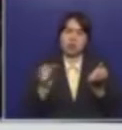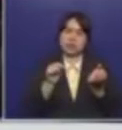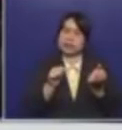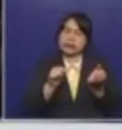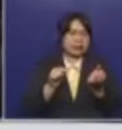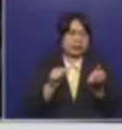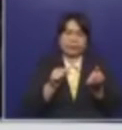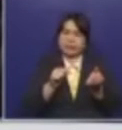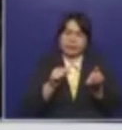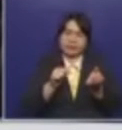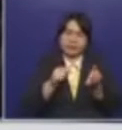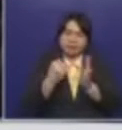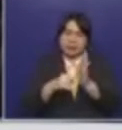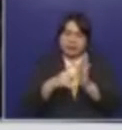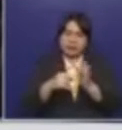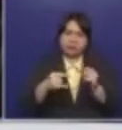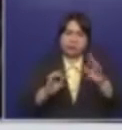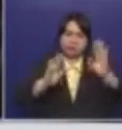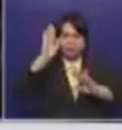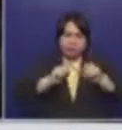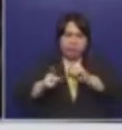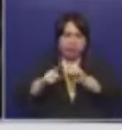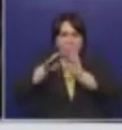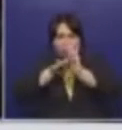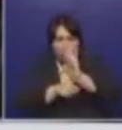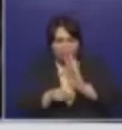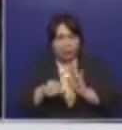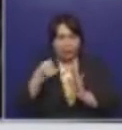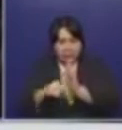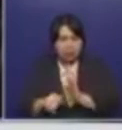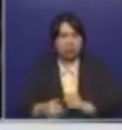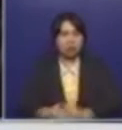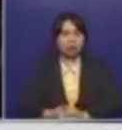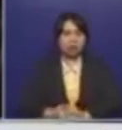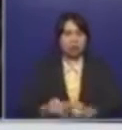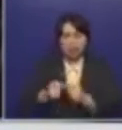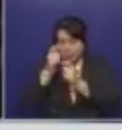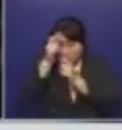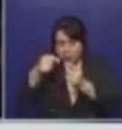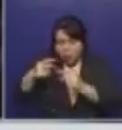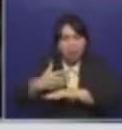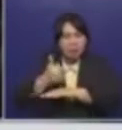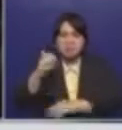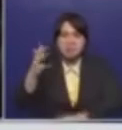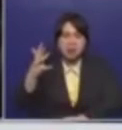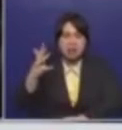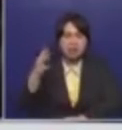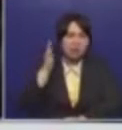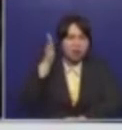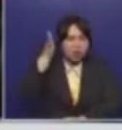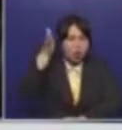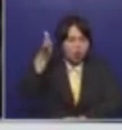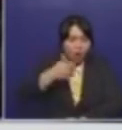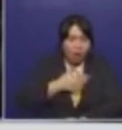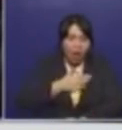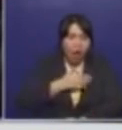การทำลายกลไกประชาธิปไตยทั้งหมดและทำลายศรัทธาต่อสถาบันการเมืองที่สุดท้ายจะทำลายอนาคตของพวกเรา